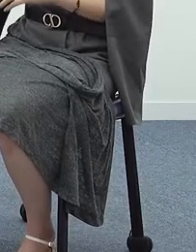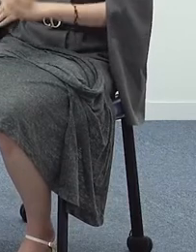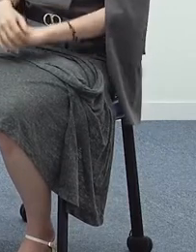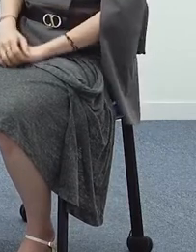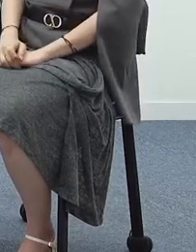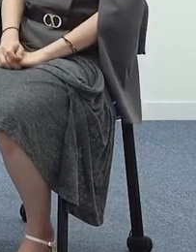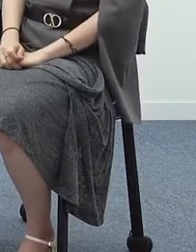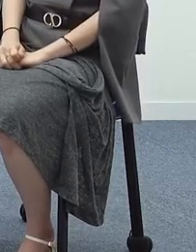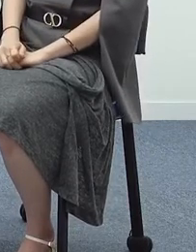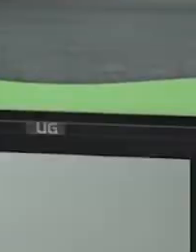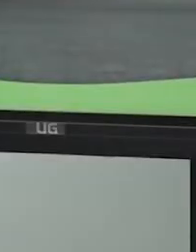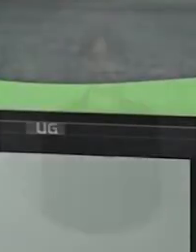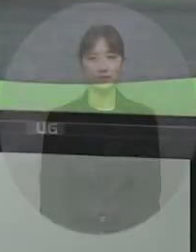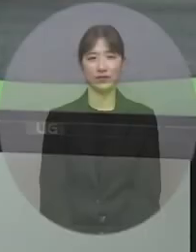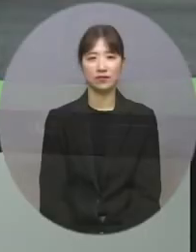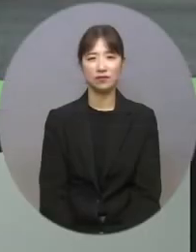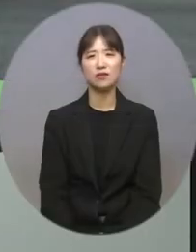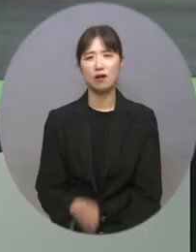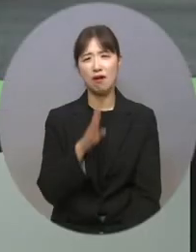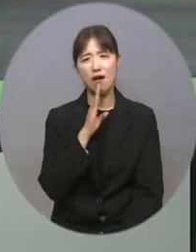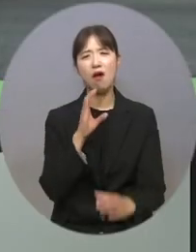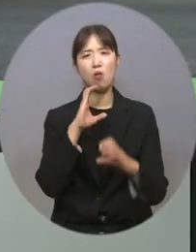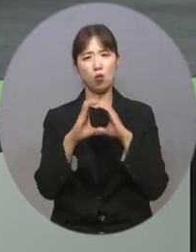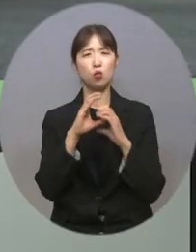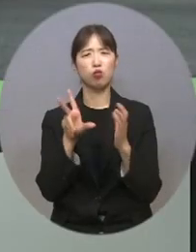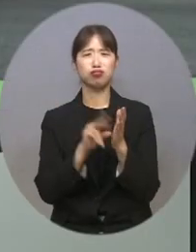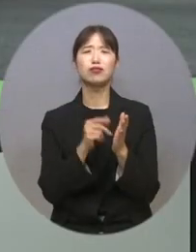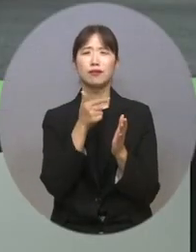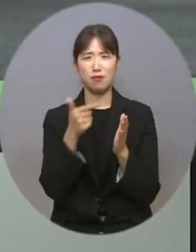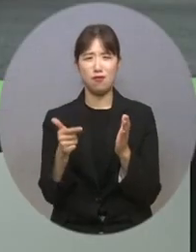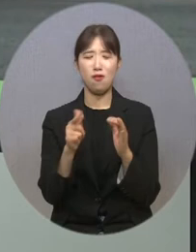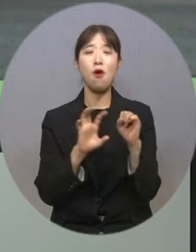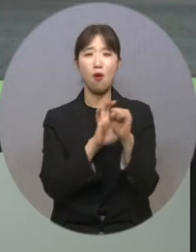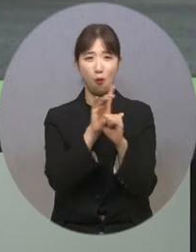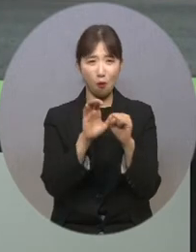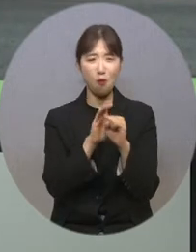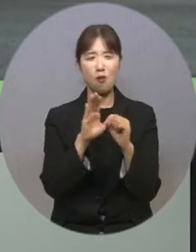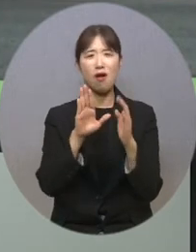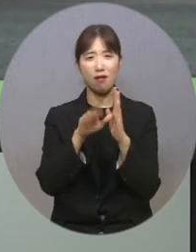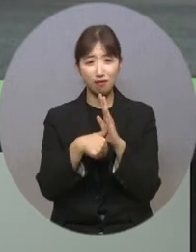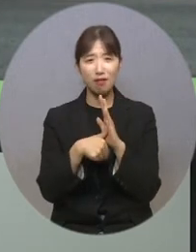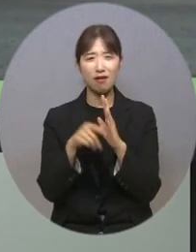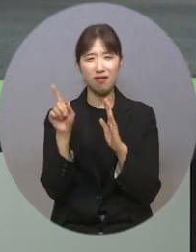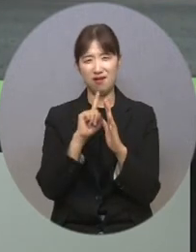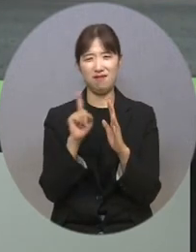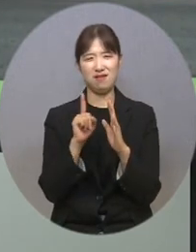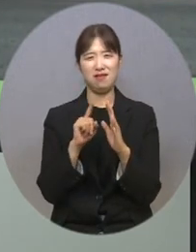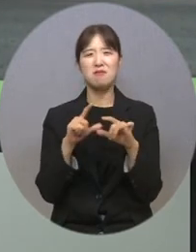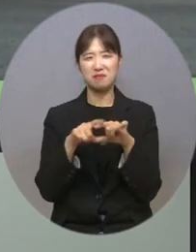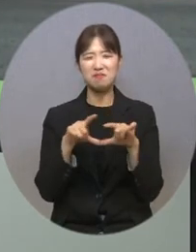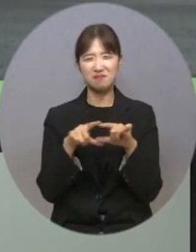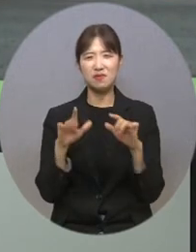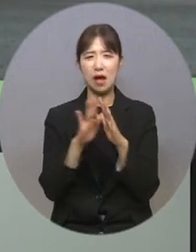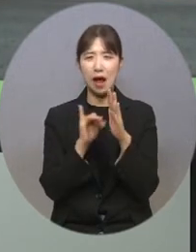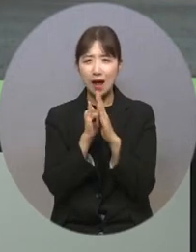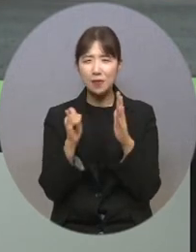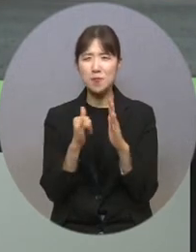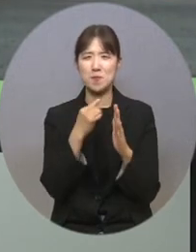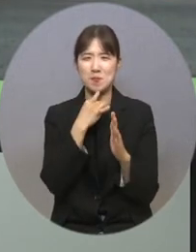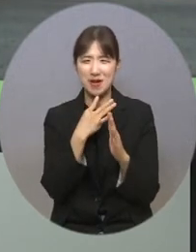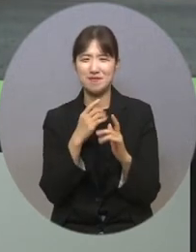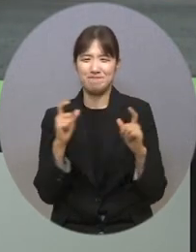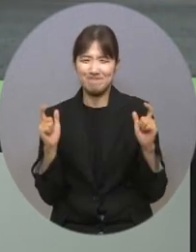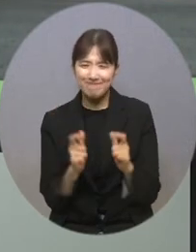많았죠 음 얘기 소통에 문제가 제일 중요한데 그러나 때는 그냥 일반적인 가족의